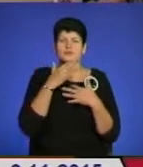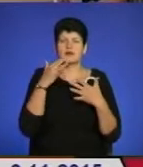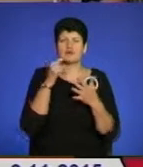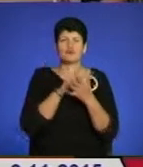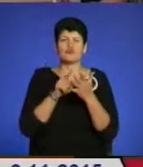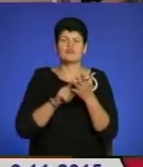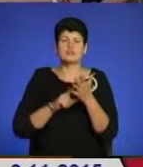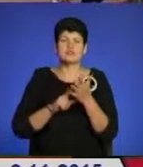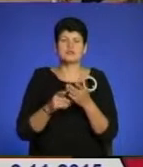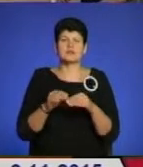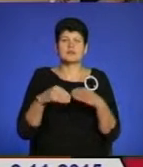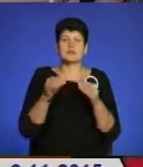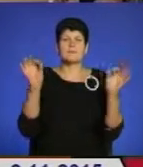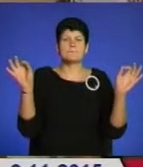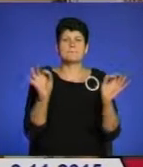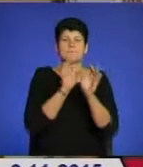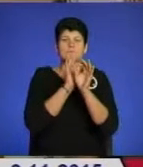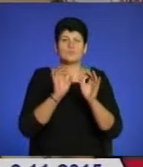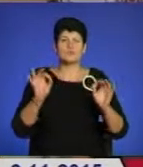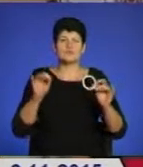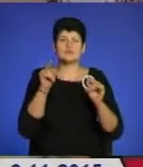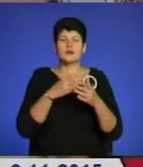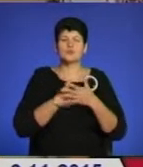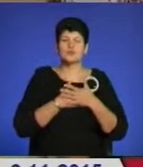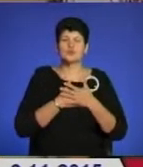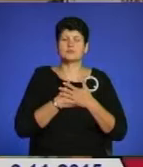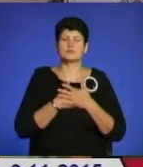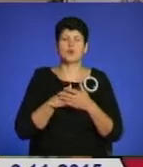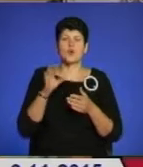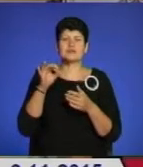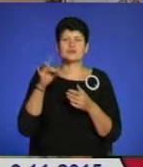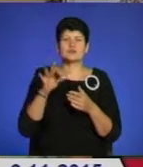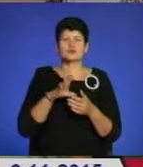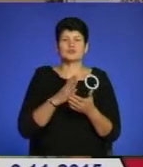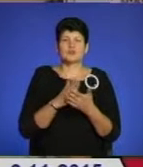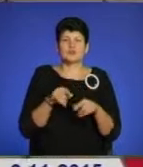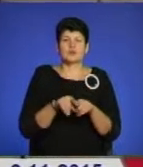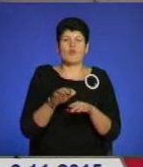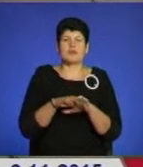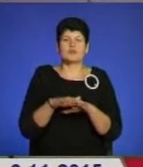Василя Ярмоша покладені на музику. І так полюбились острівчанам, що стали майже